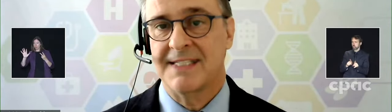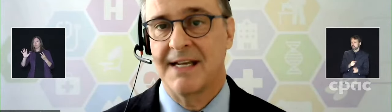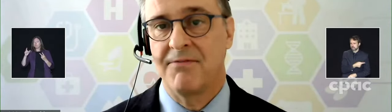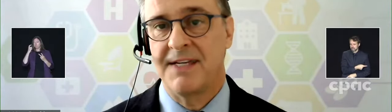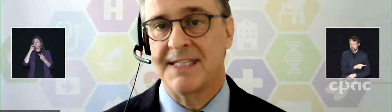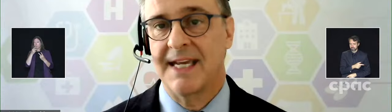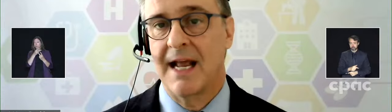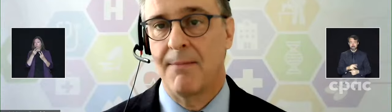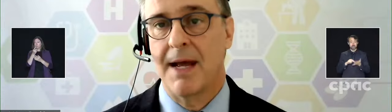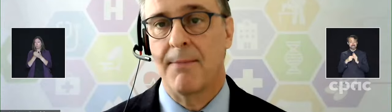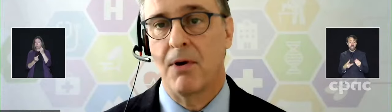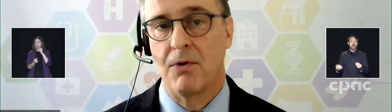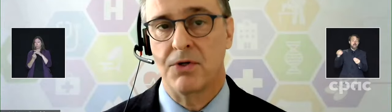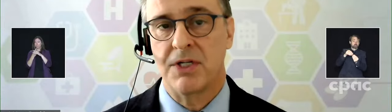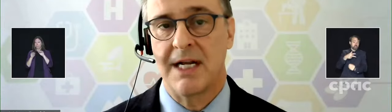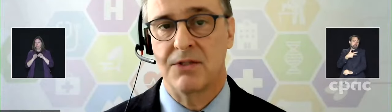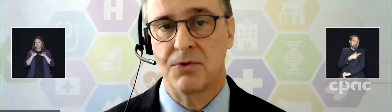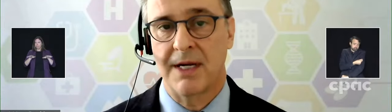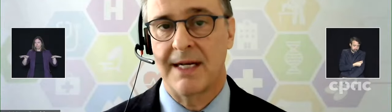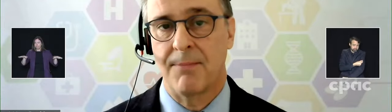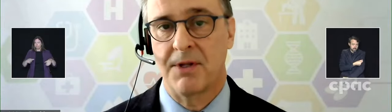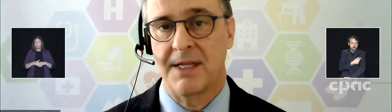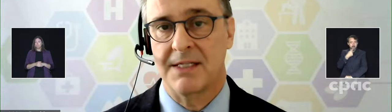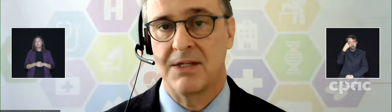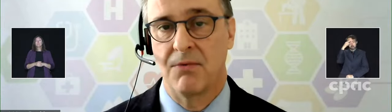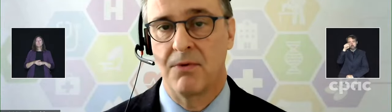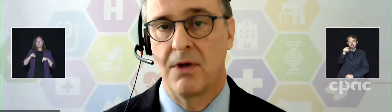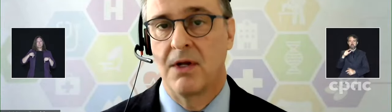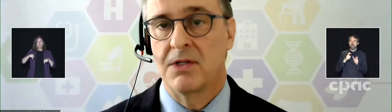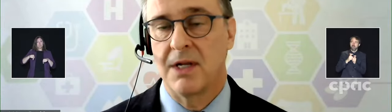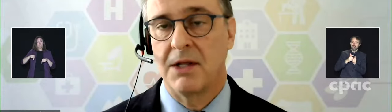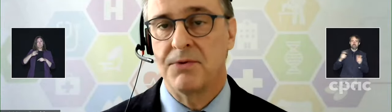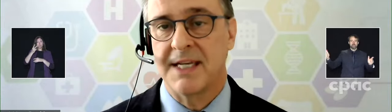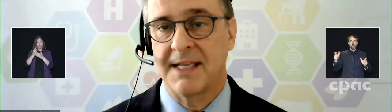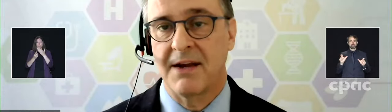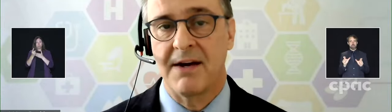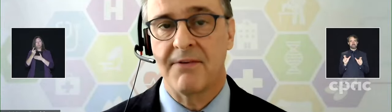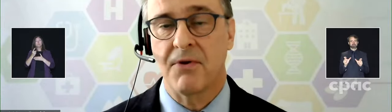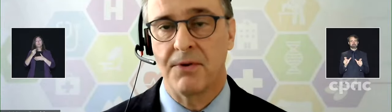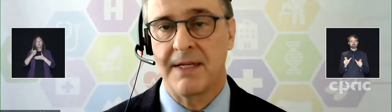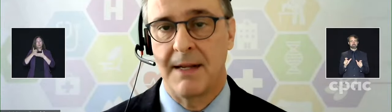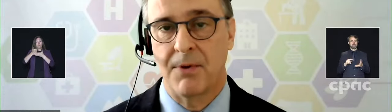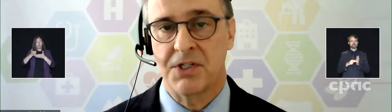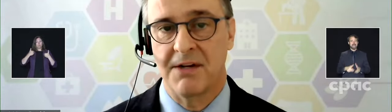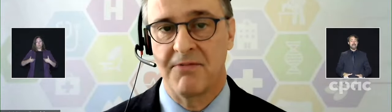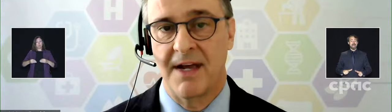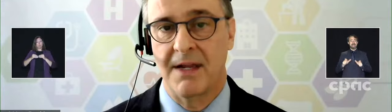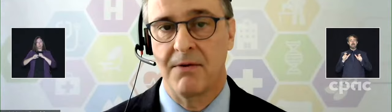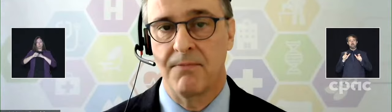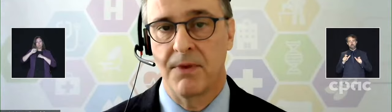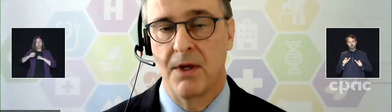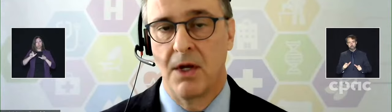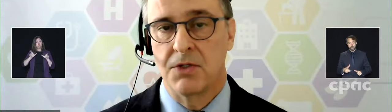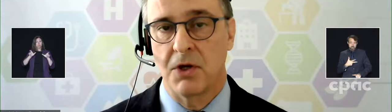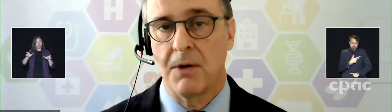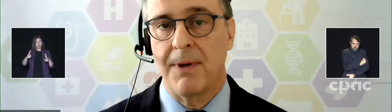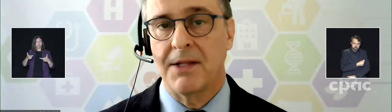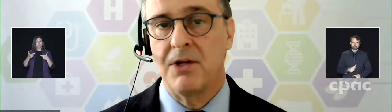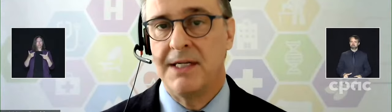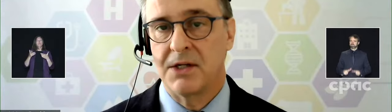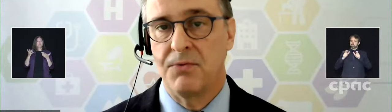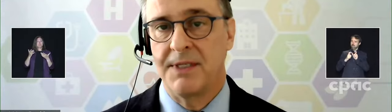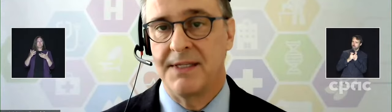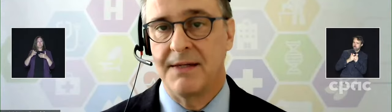vaccin vise également à prolonger la durée de la protection. Cela nous aidera à affronter les prochaines vagues. Sur le plan de l